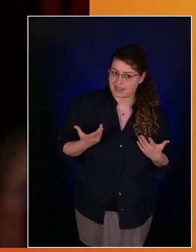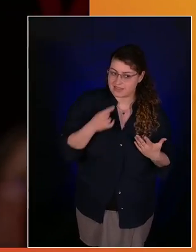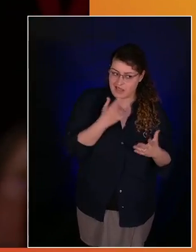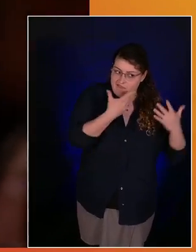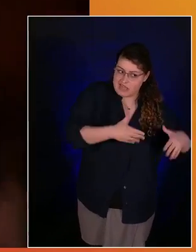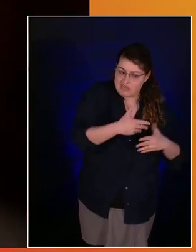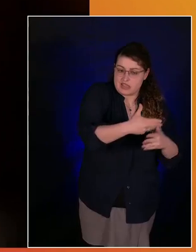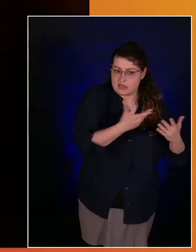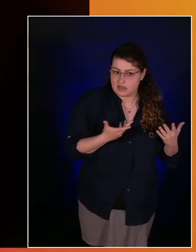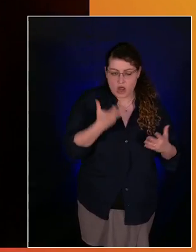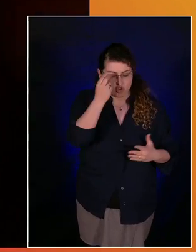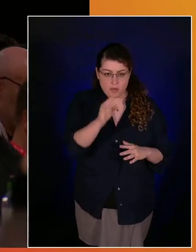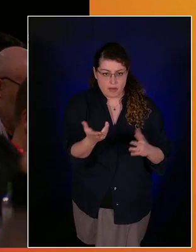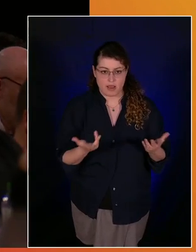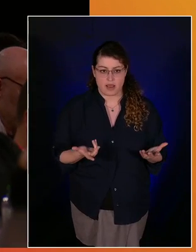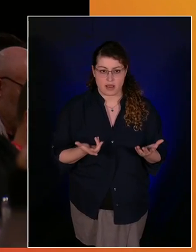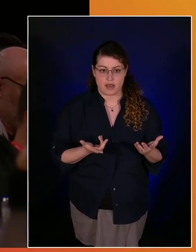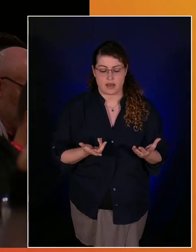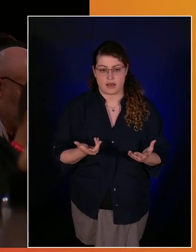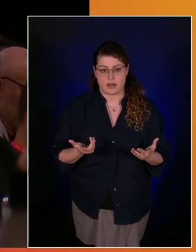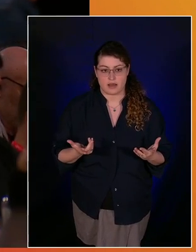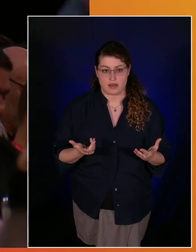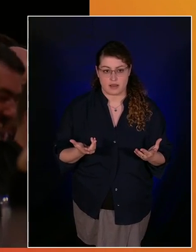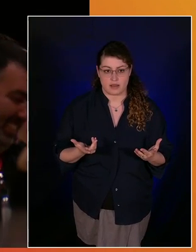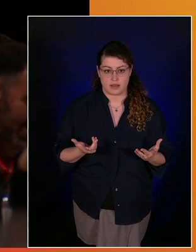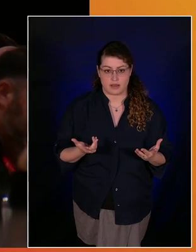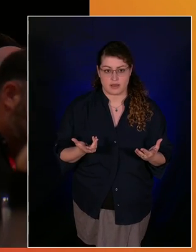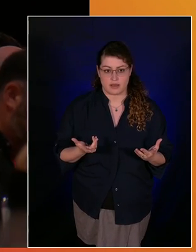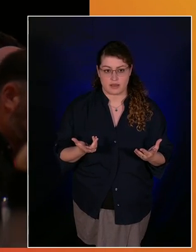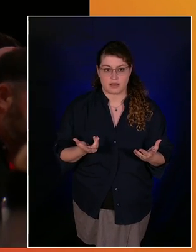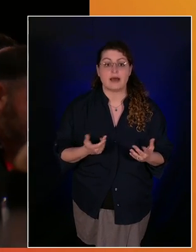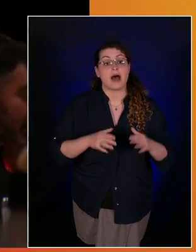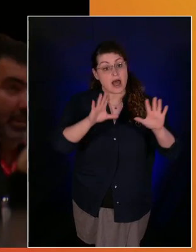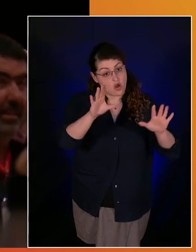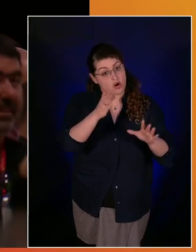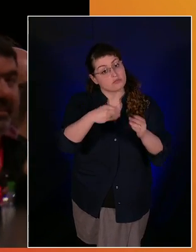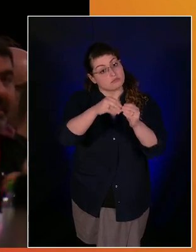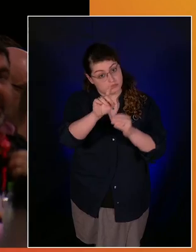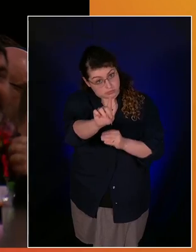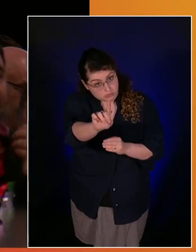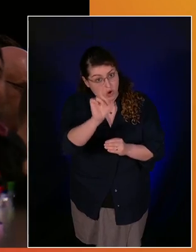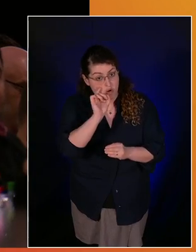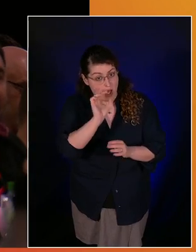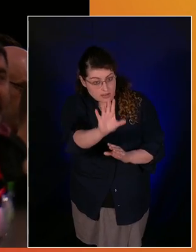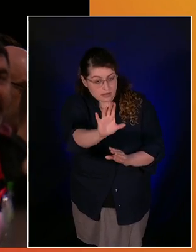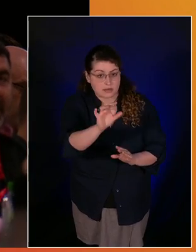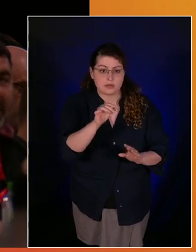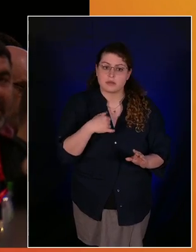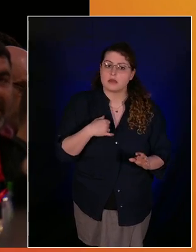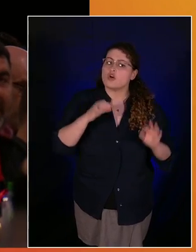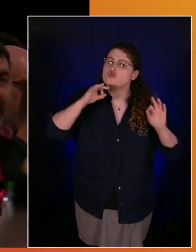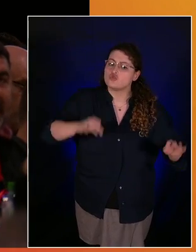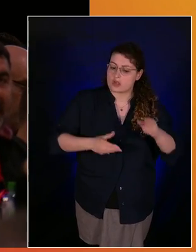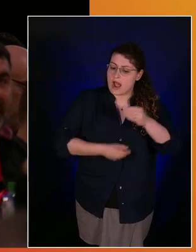terminé je comprends pas alors une autre chose c'est qu'à ce compte là quand on a